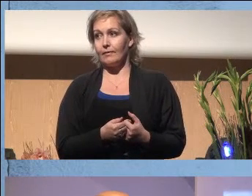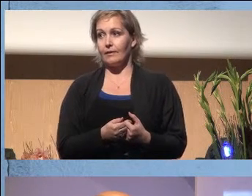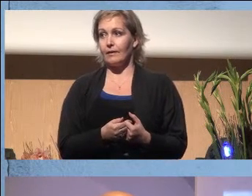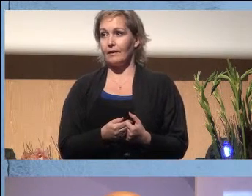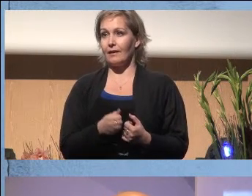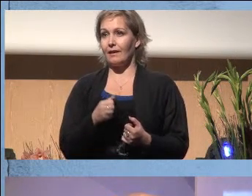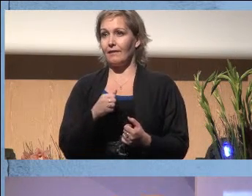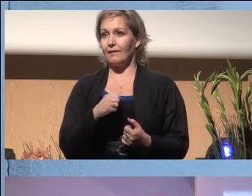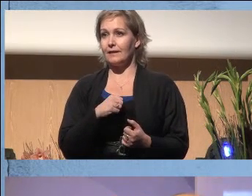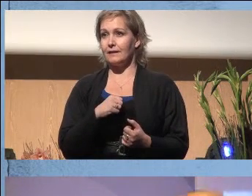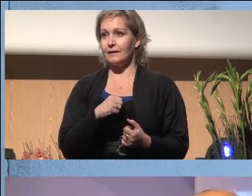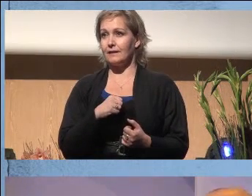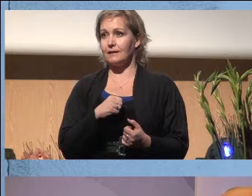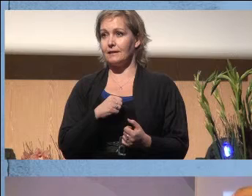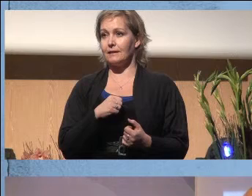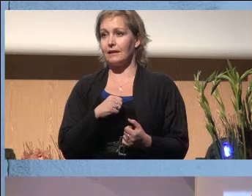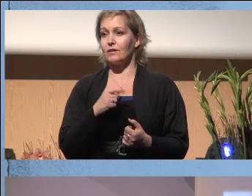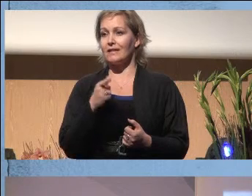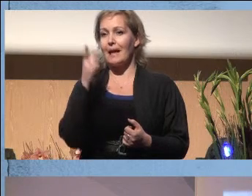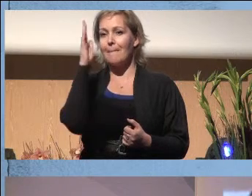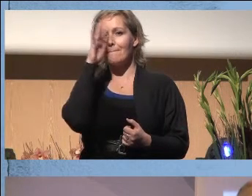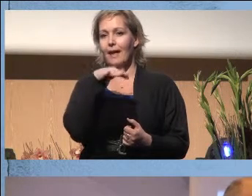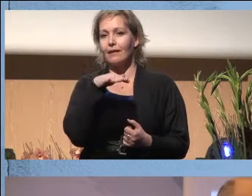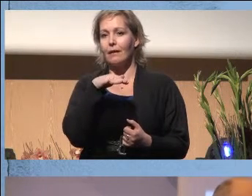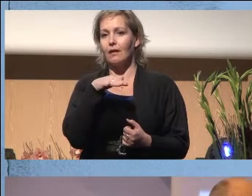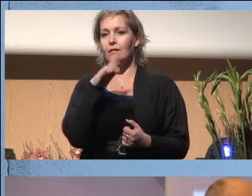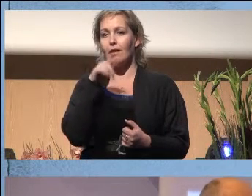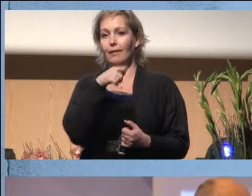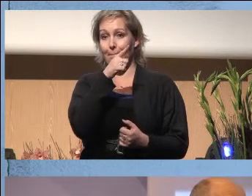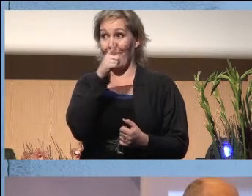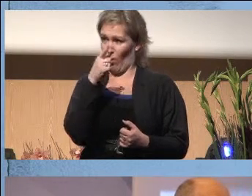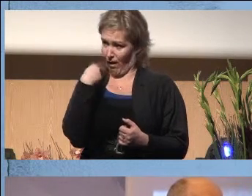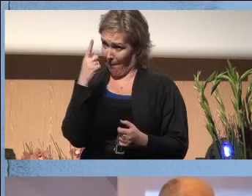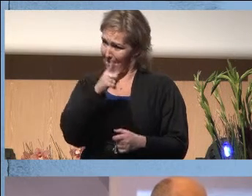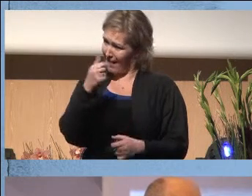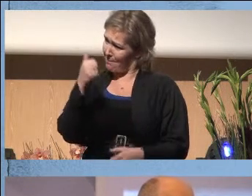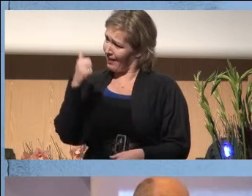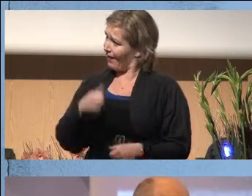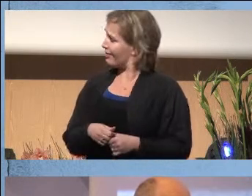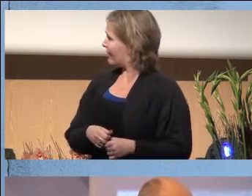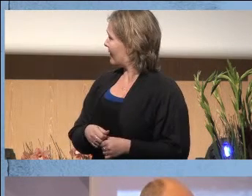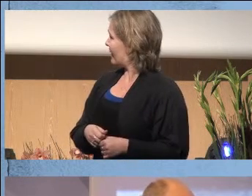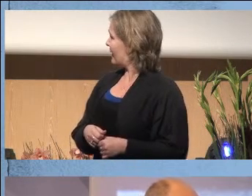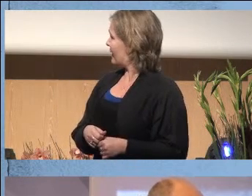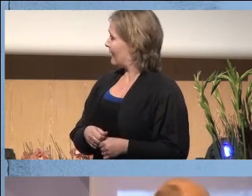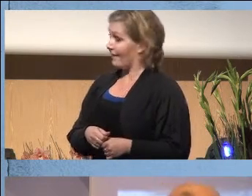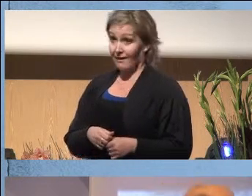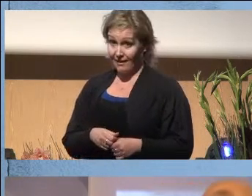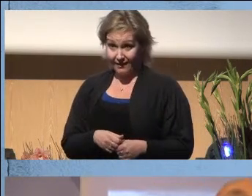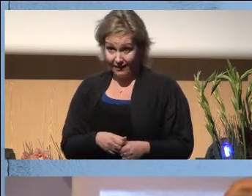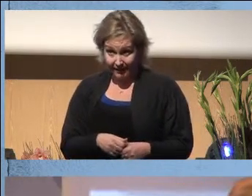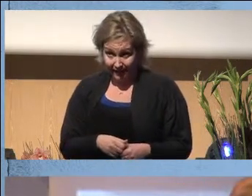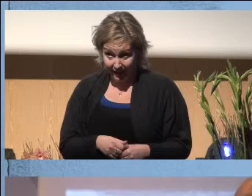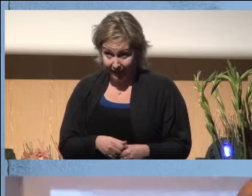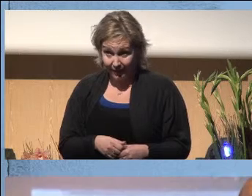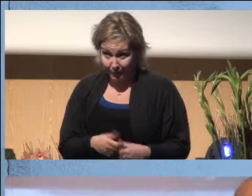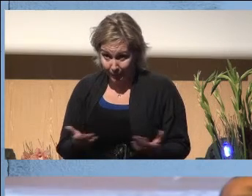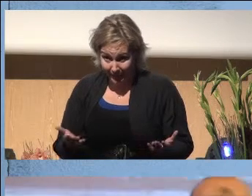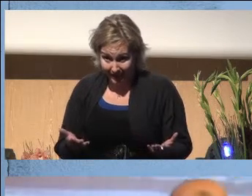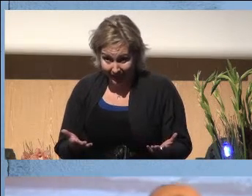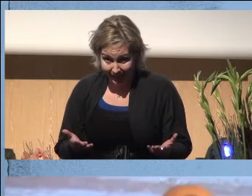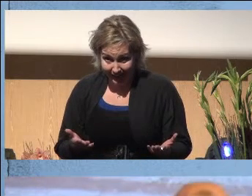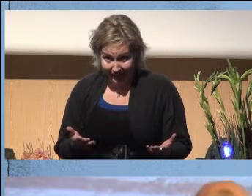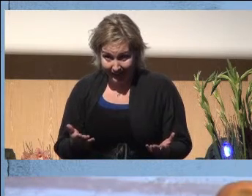hvis jeg skjønte denne bedre, så var det meningen å peke med, går han å peke med noen greier? Det går ikke an.